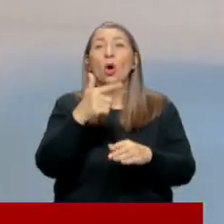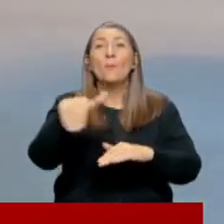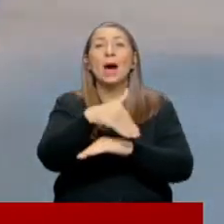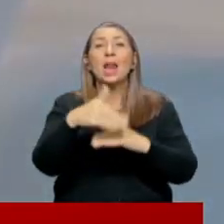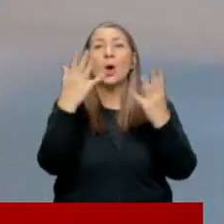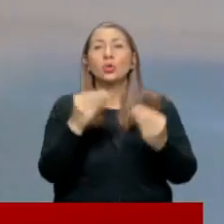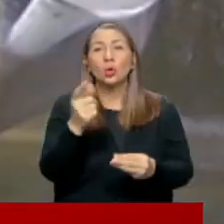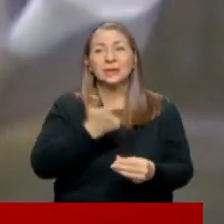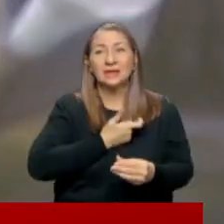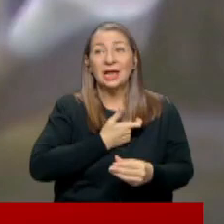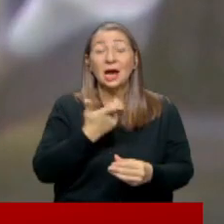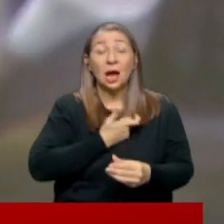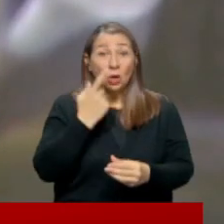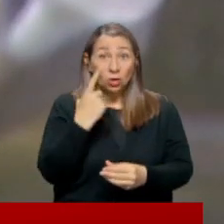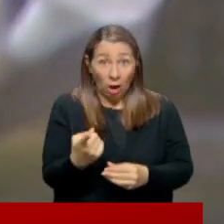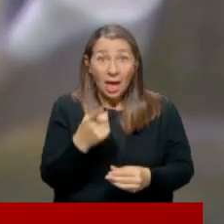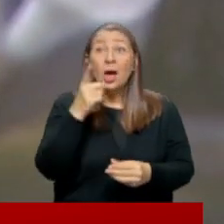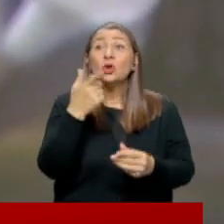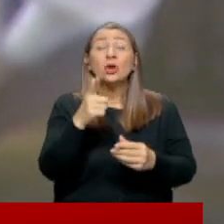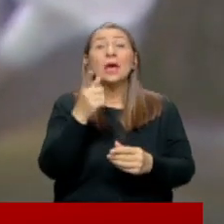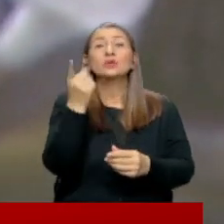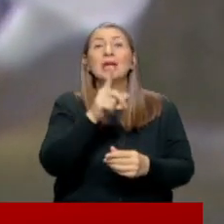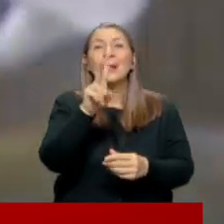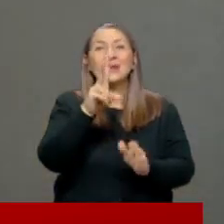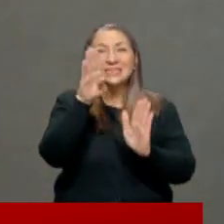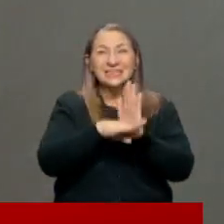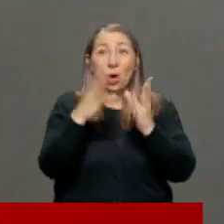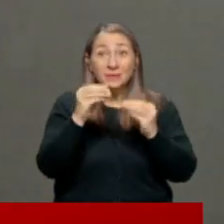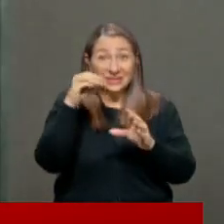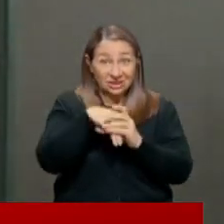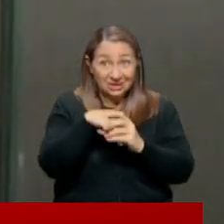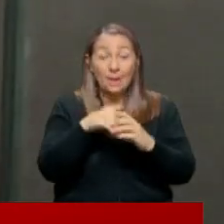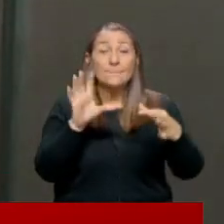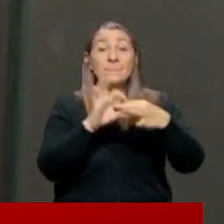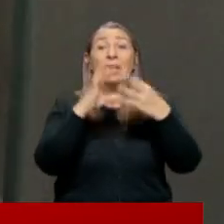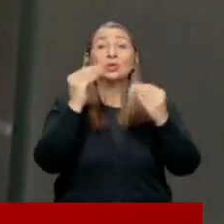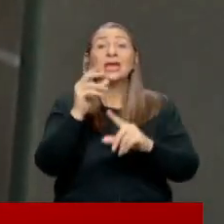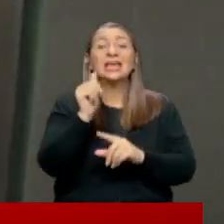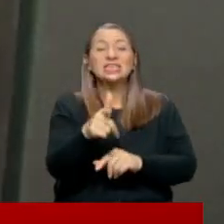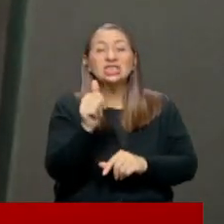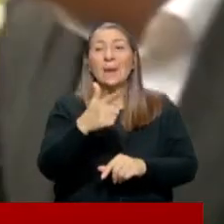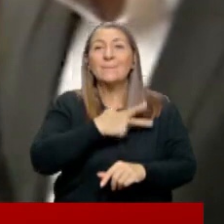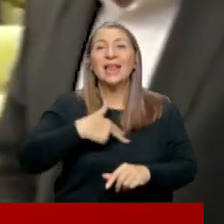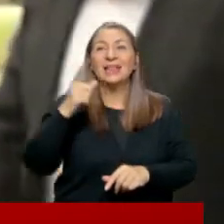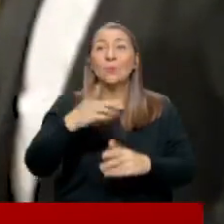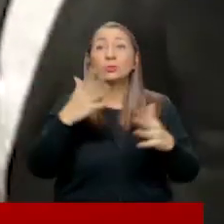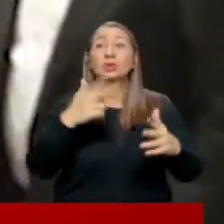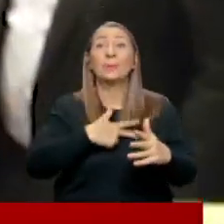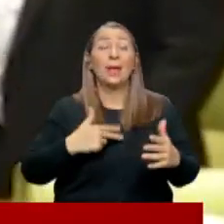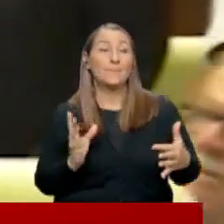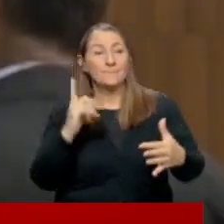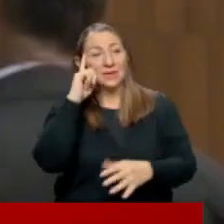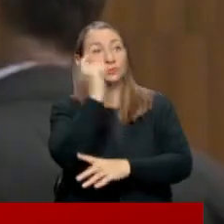Mahalle Sayıldı o yasayla kanuna göre köylerde suyun %25 indirimli olması için bağlı oldukları ilçe belediyelerinin büyükşehir